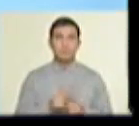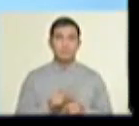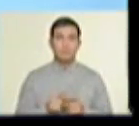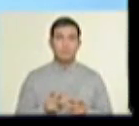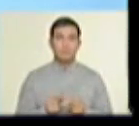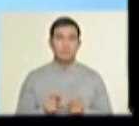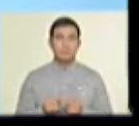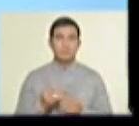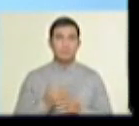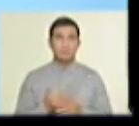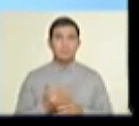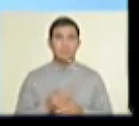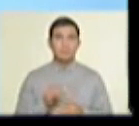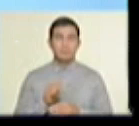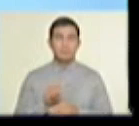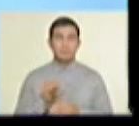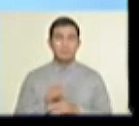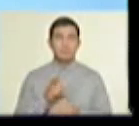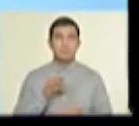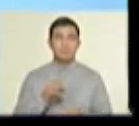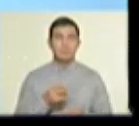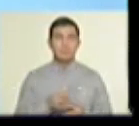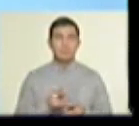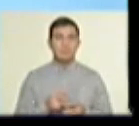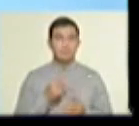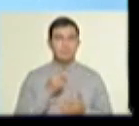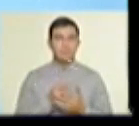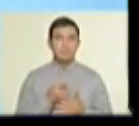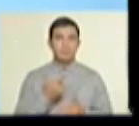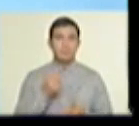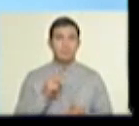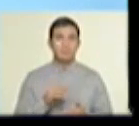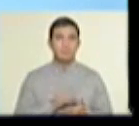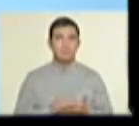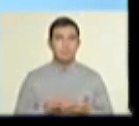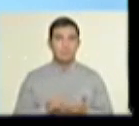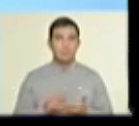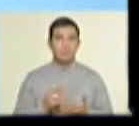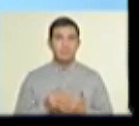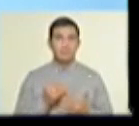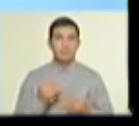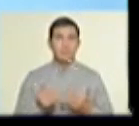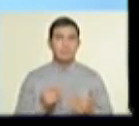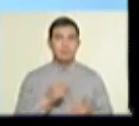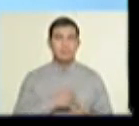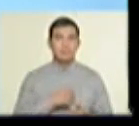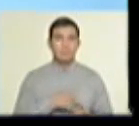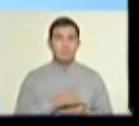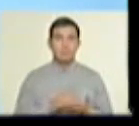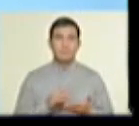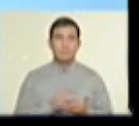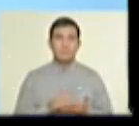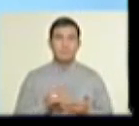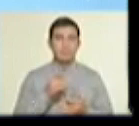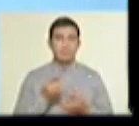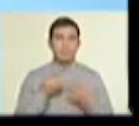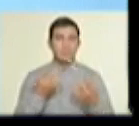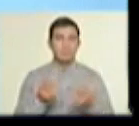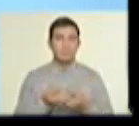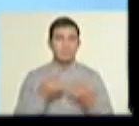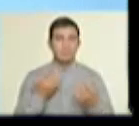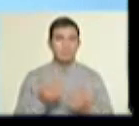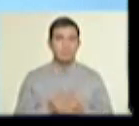yordamida qo'shma otlar hosil qiling. Gaplar tuzing. Ularning yozilishini tushuntiring.